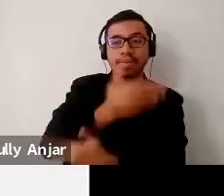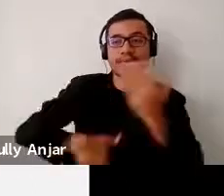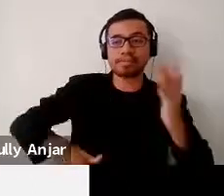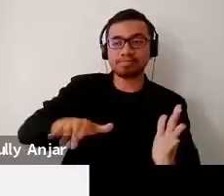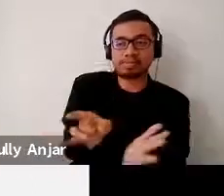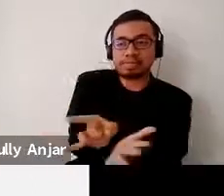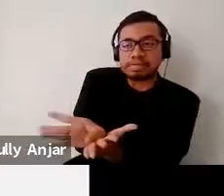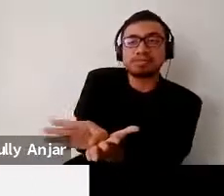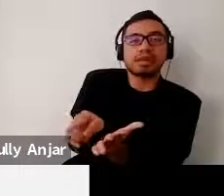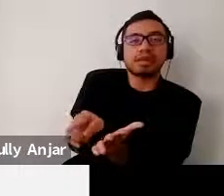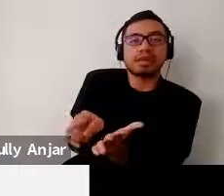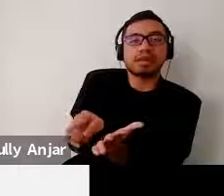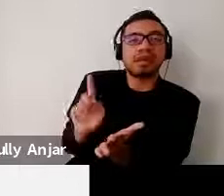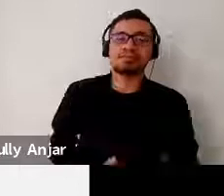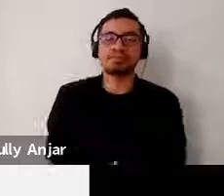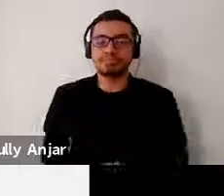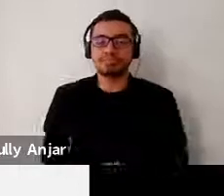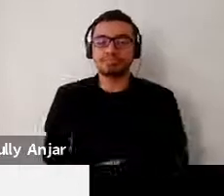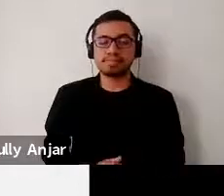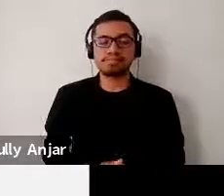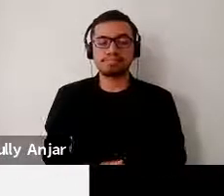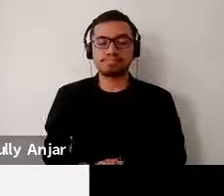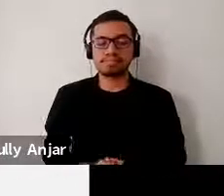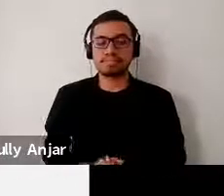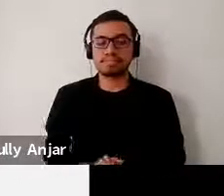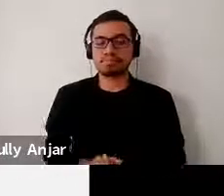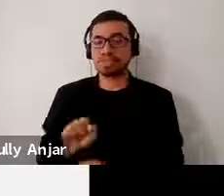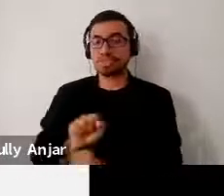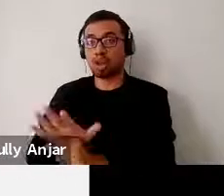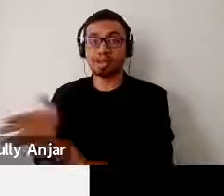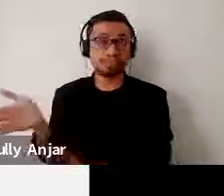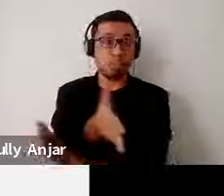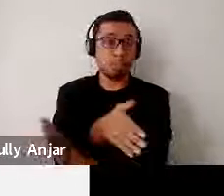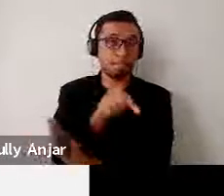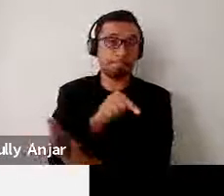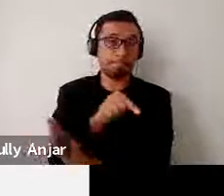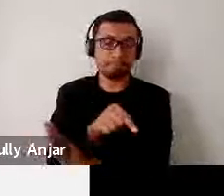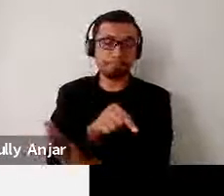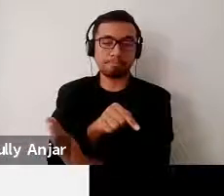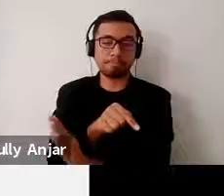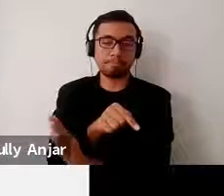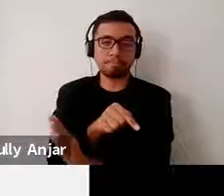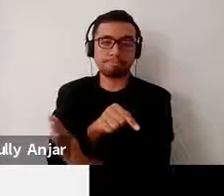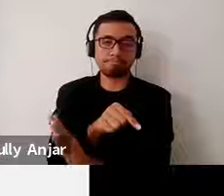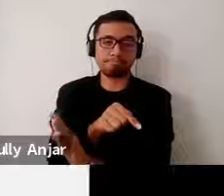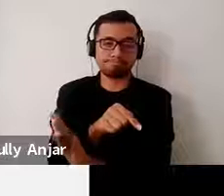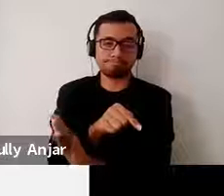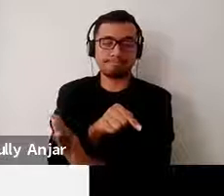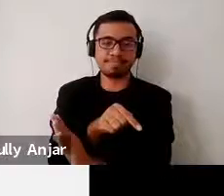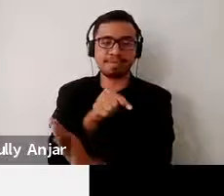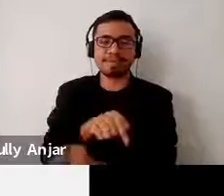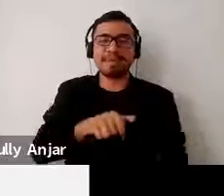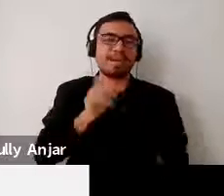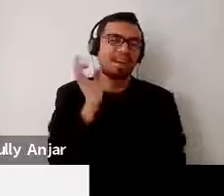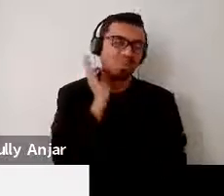sebelum krisis COVID ini juga sebenarnya kan tadi kita sudah mengidentifikasi berbagai resiko yang dihadapi oleh